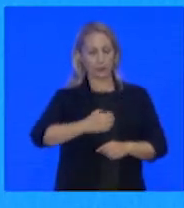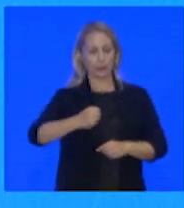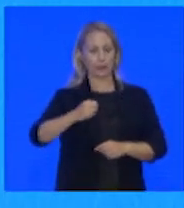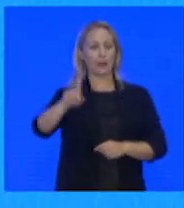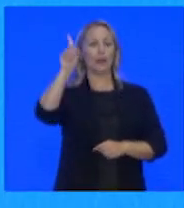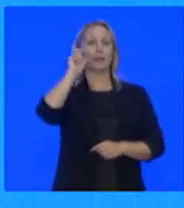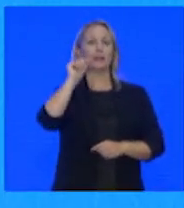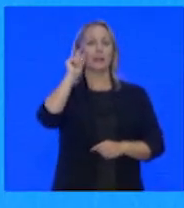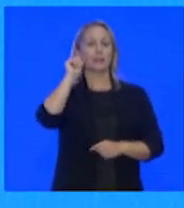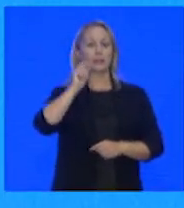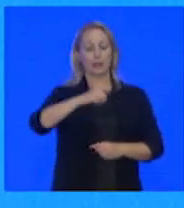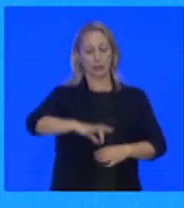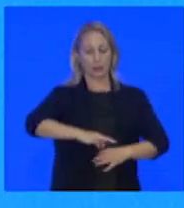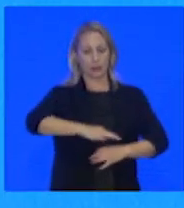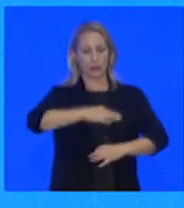κυρίες και κύριοι,